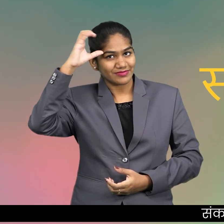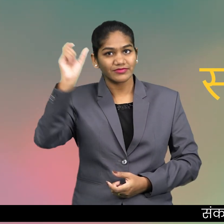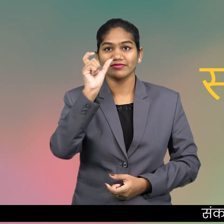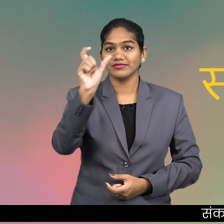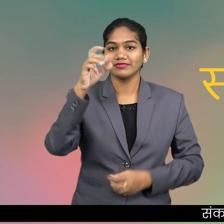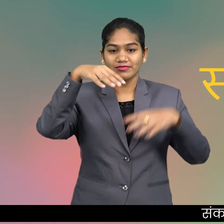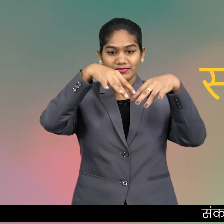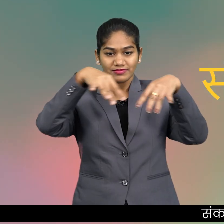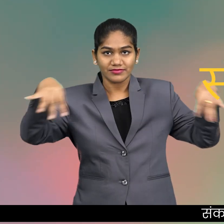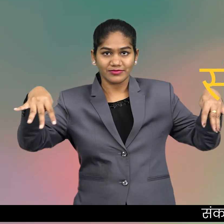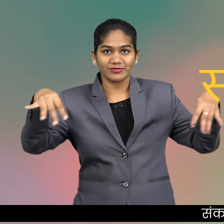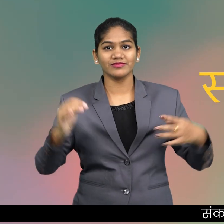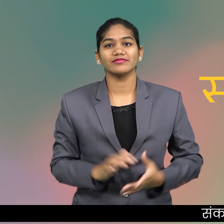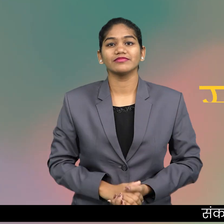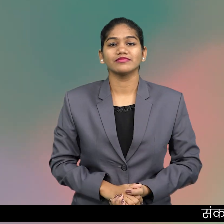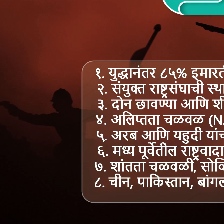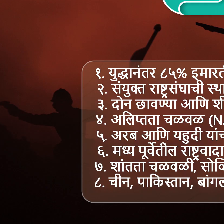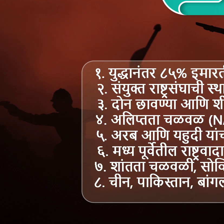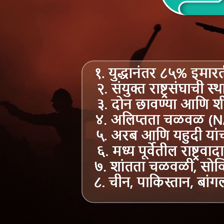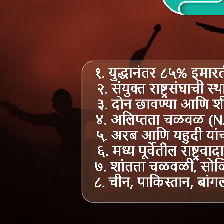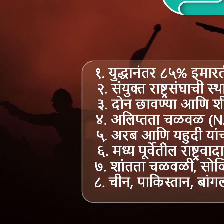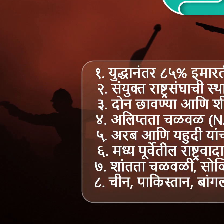संकल्पना नकाशा.